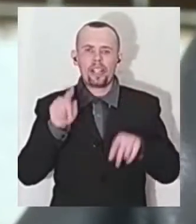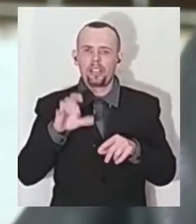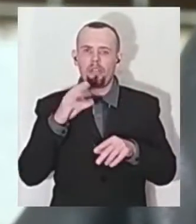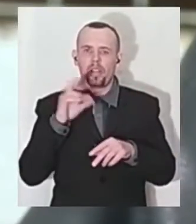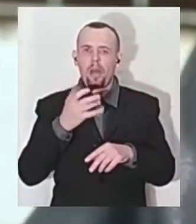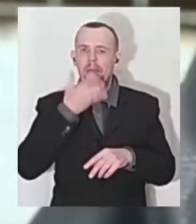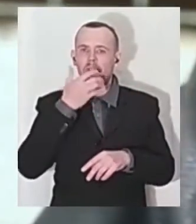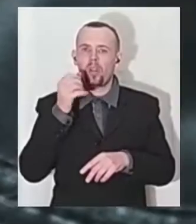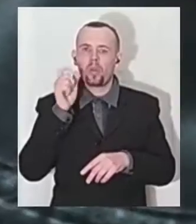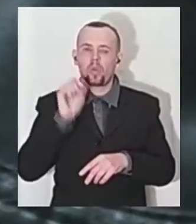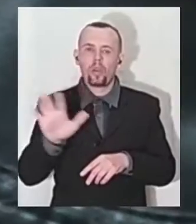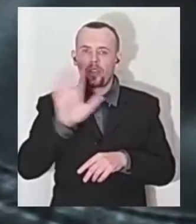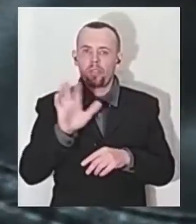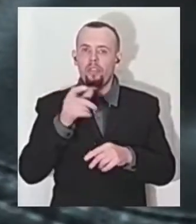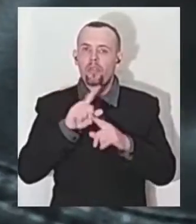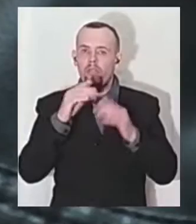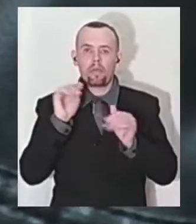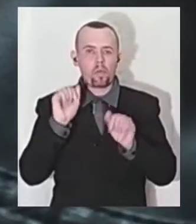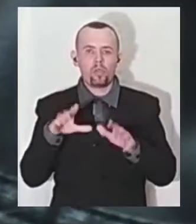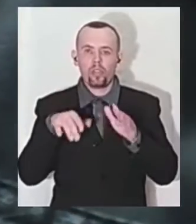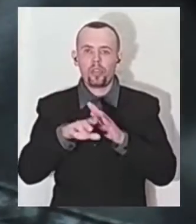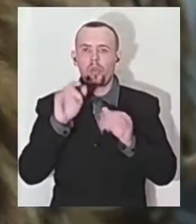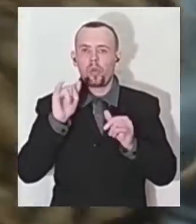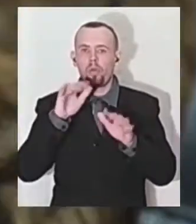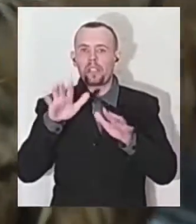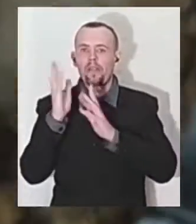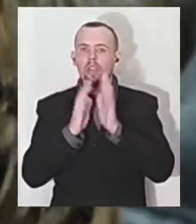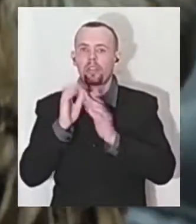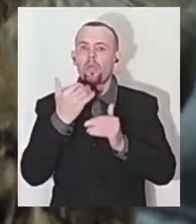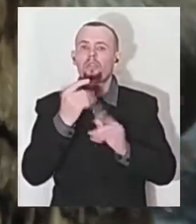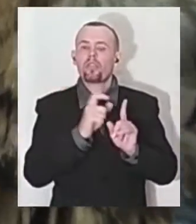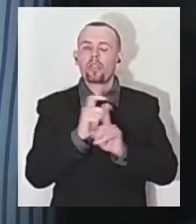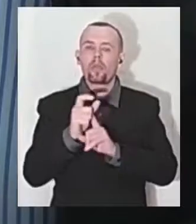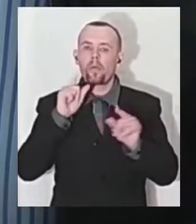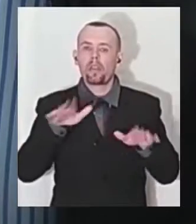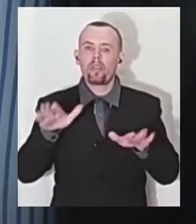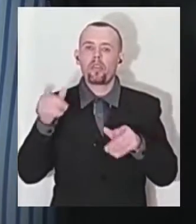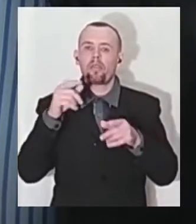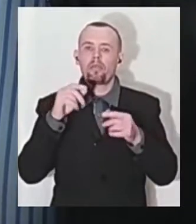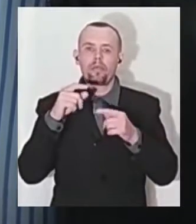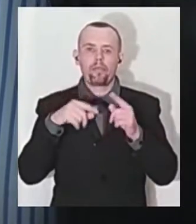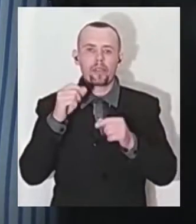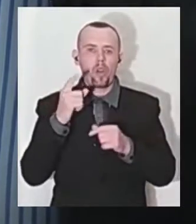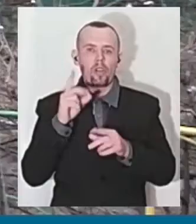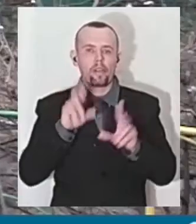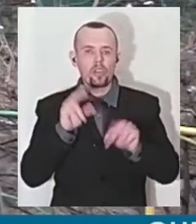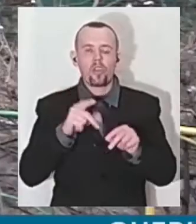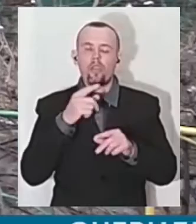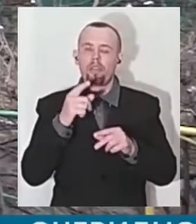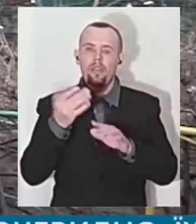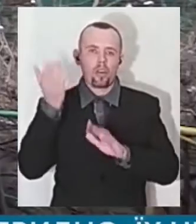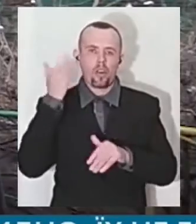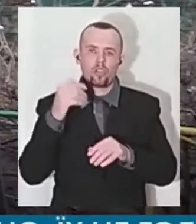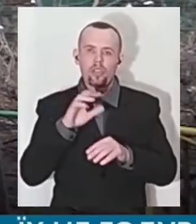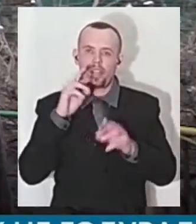Натомість сову вухату можна зустріти у місцевих лісах. За його словами, птахи виглядають здоровими. Однак вважає, годували їх раніше неправильно.